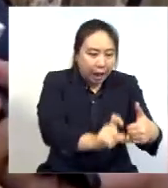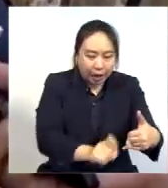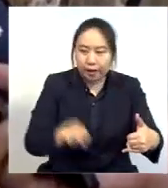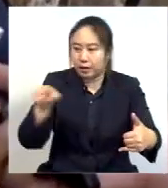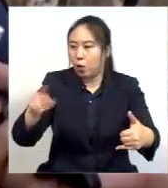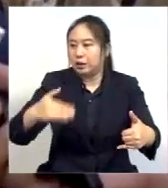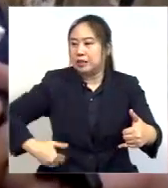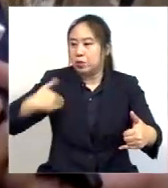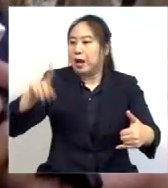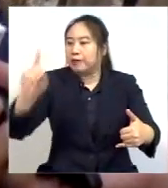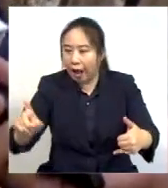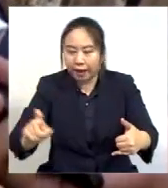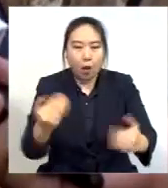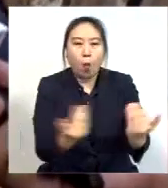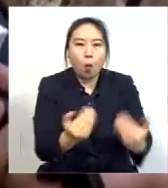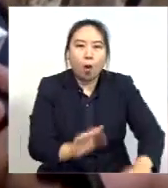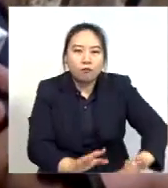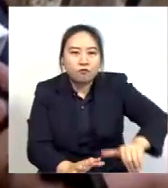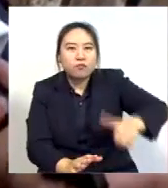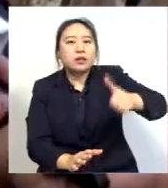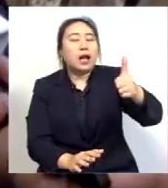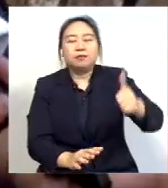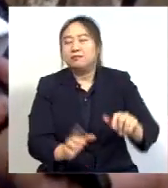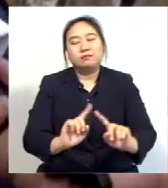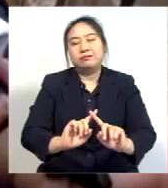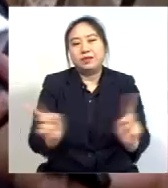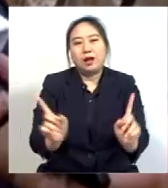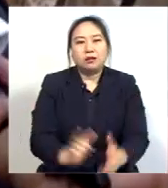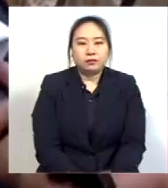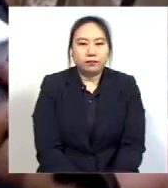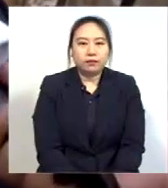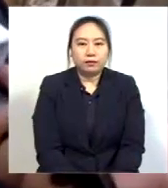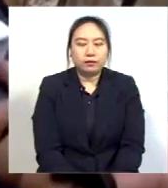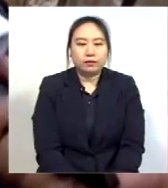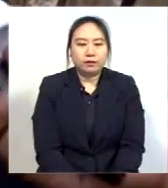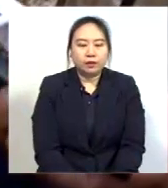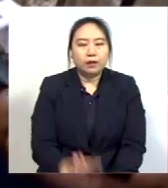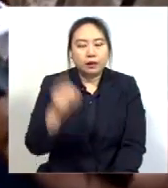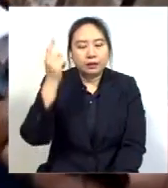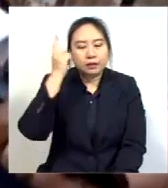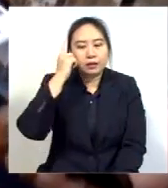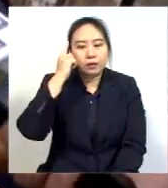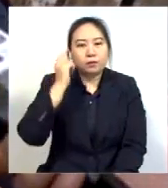ช่วยให้ลูกผมฟื้นขึ้นมาได้นะผมว่านะคือเขาคงจะ